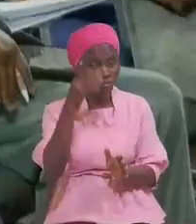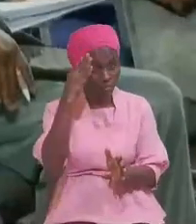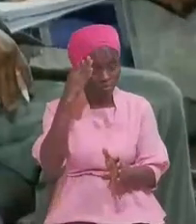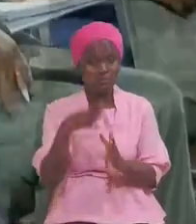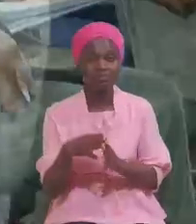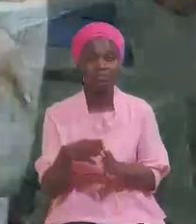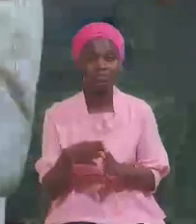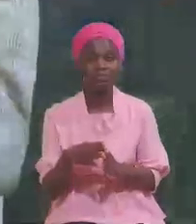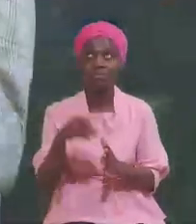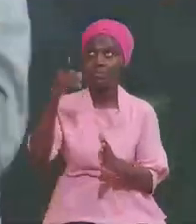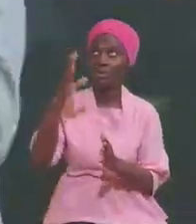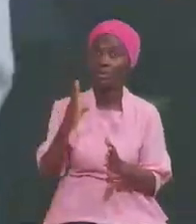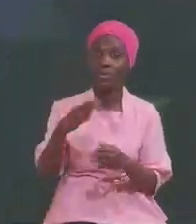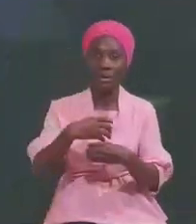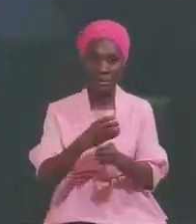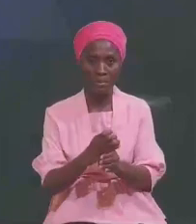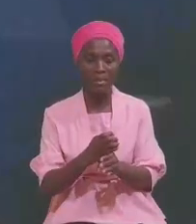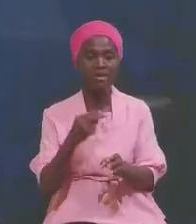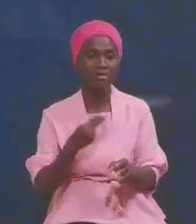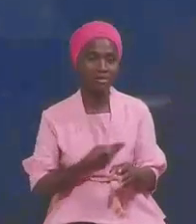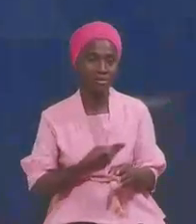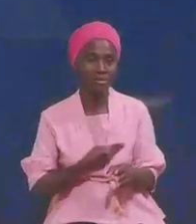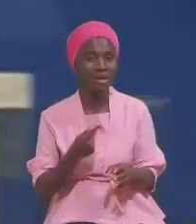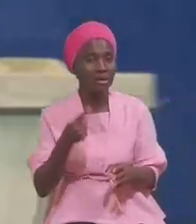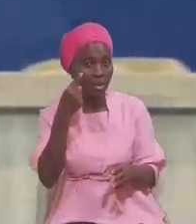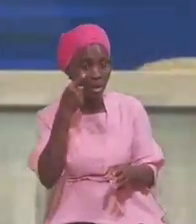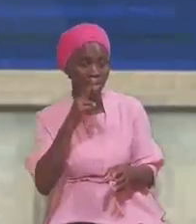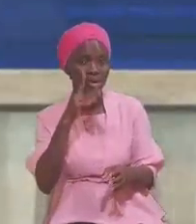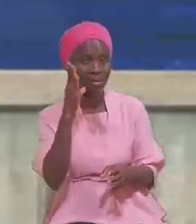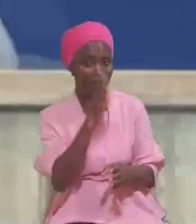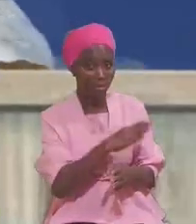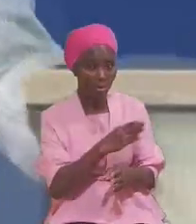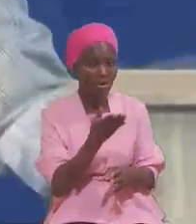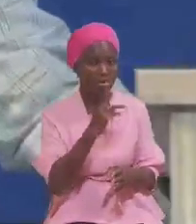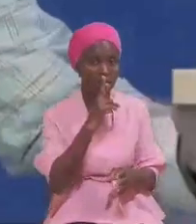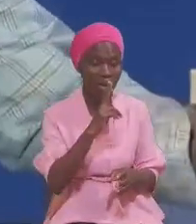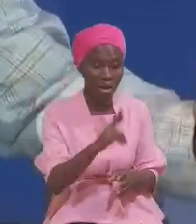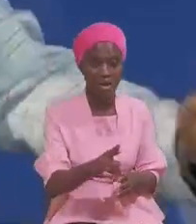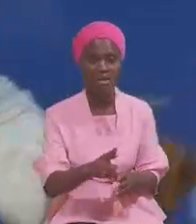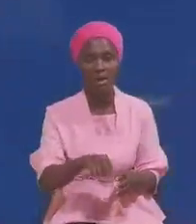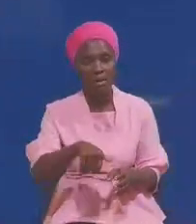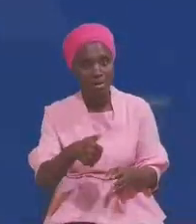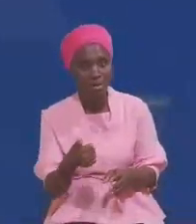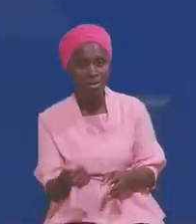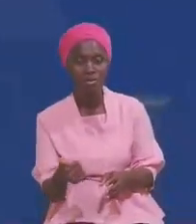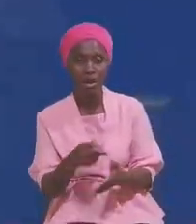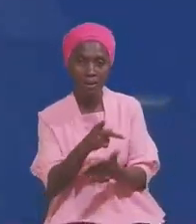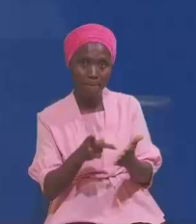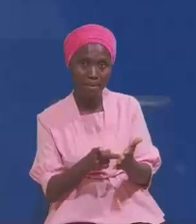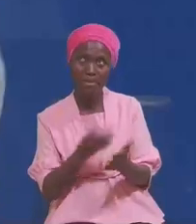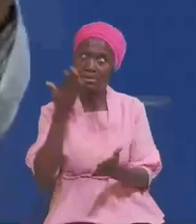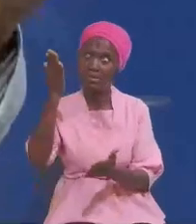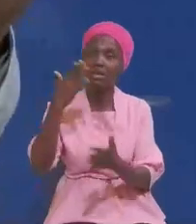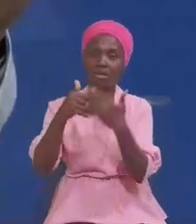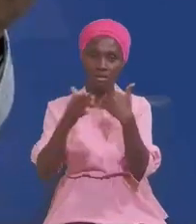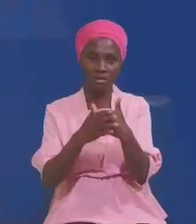nous a créés. Oui, si les yeux sont mauvais, il y a les pièces de rechange au ciel. Seulement, il